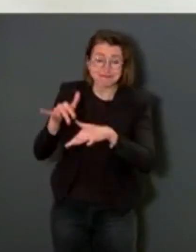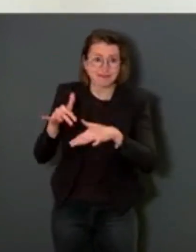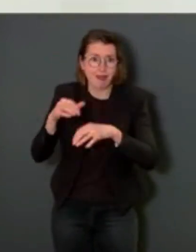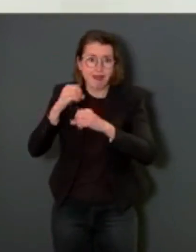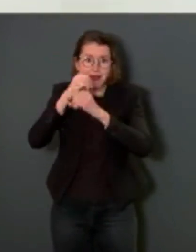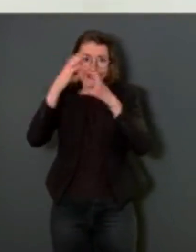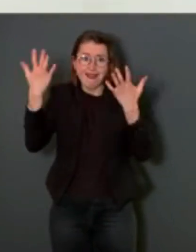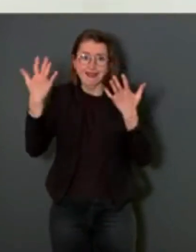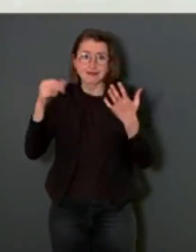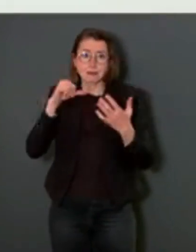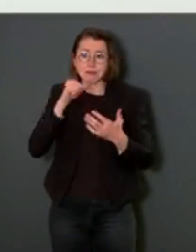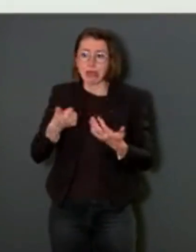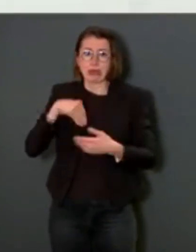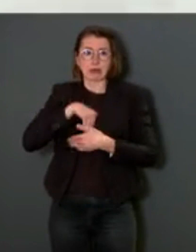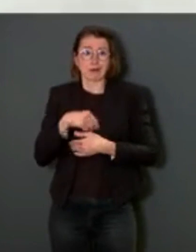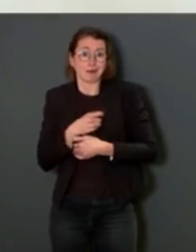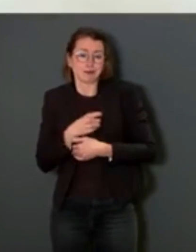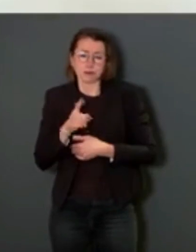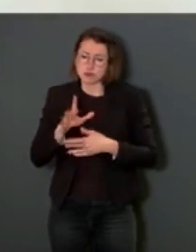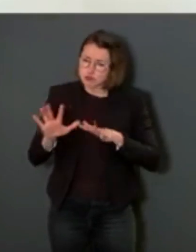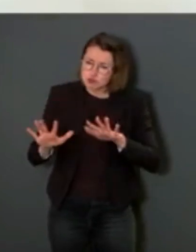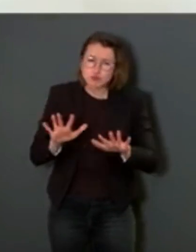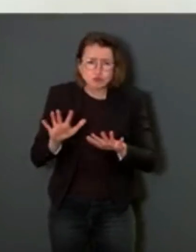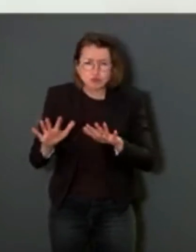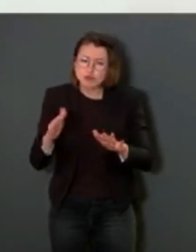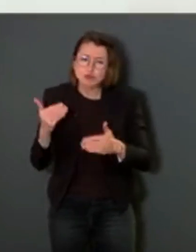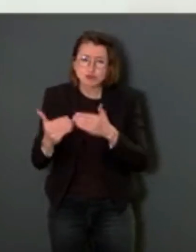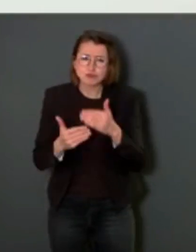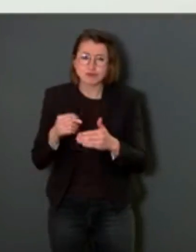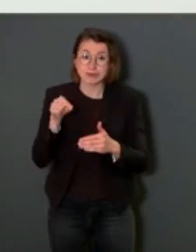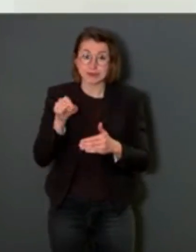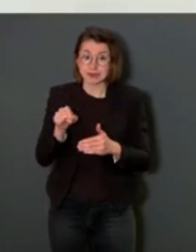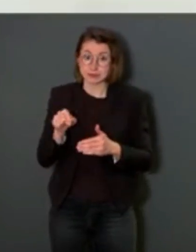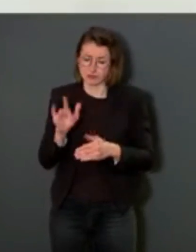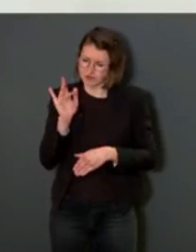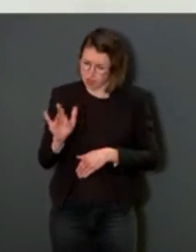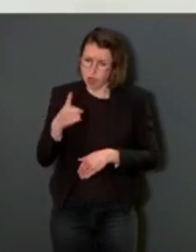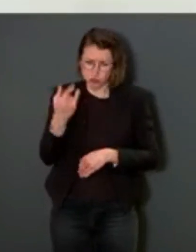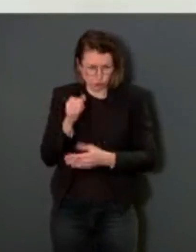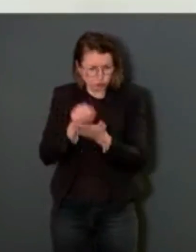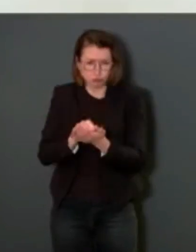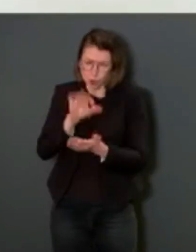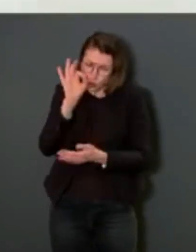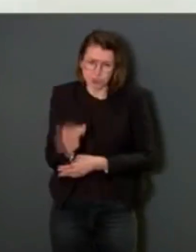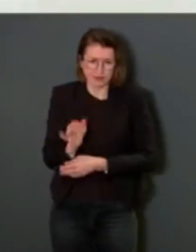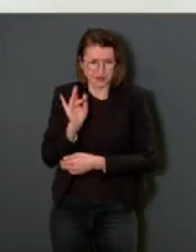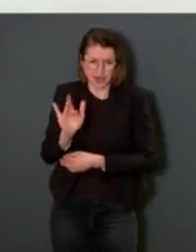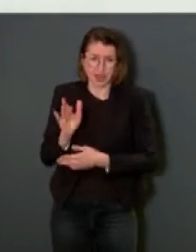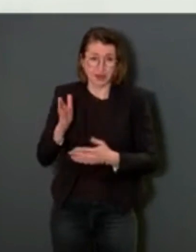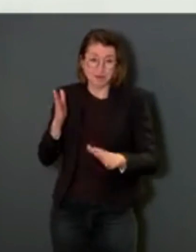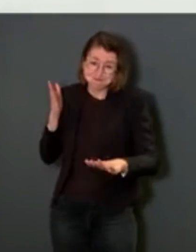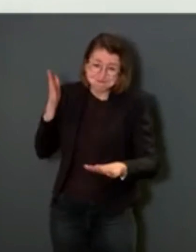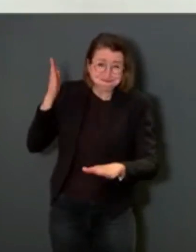peur. Ce moment, il viendra. Et ce moment n'est plus si loin. Mais ce moment